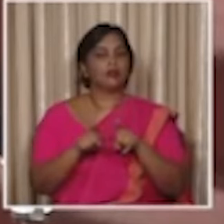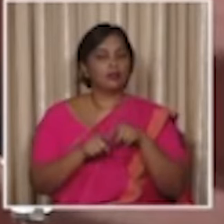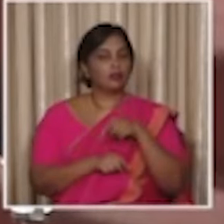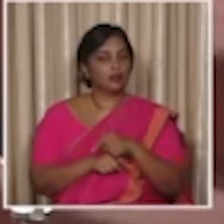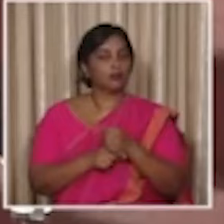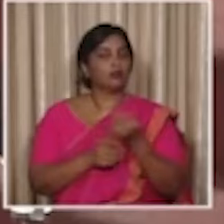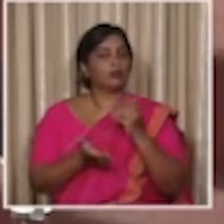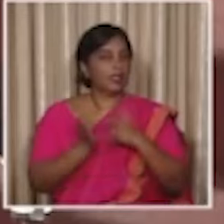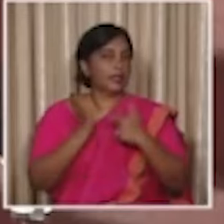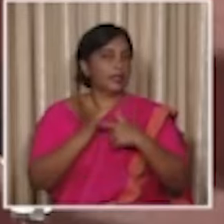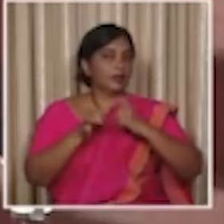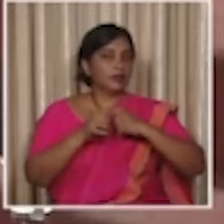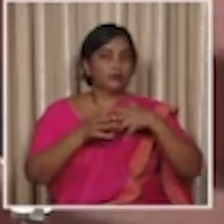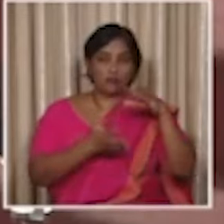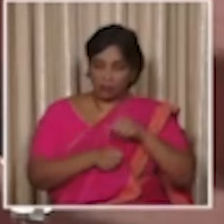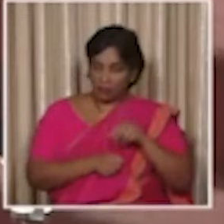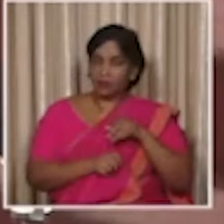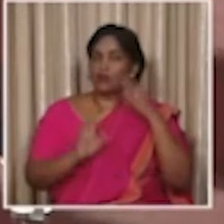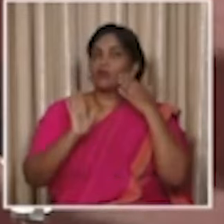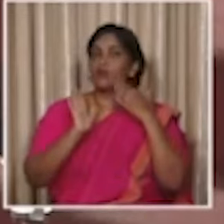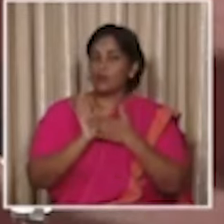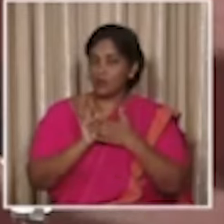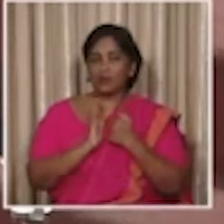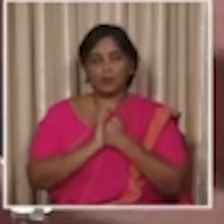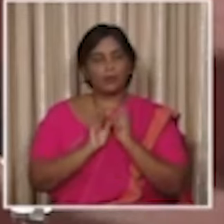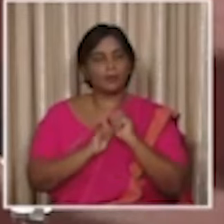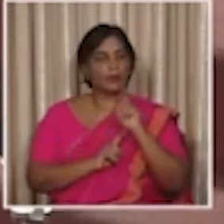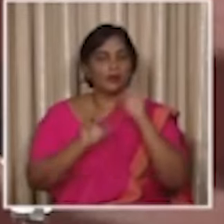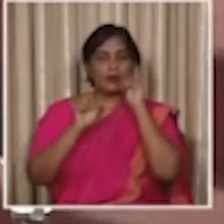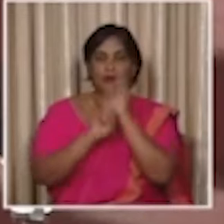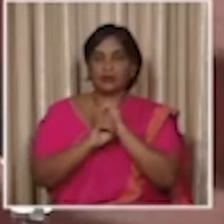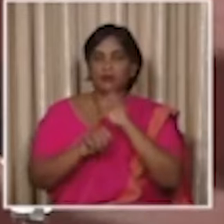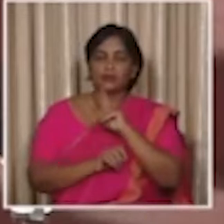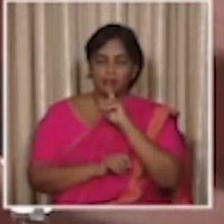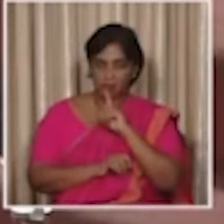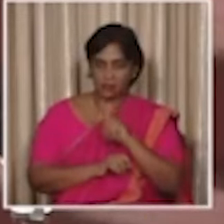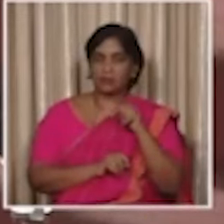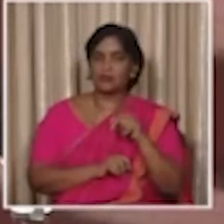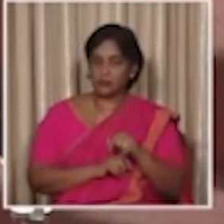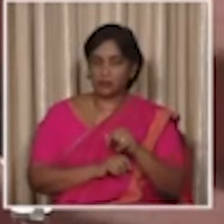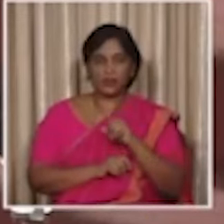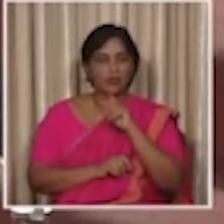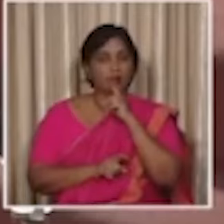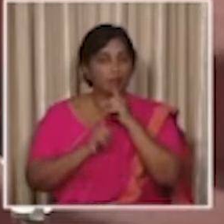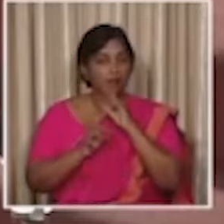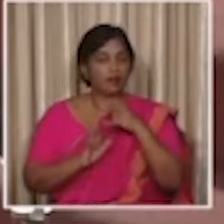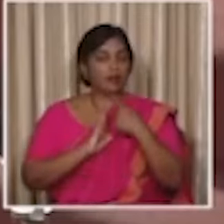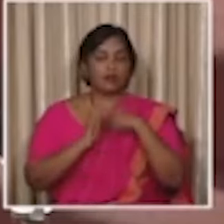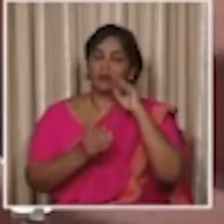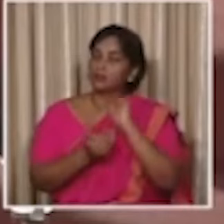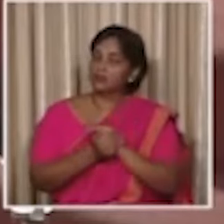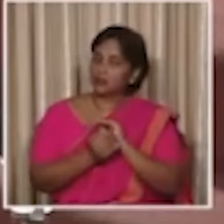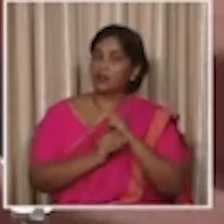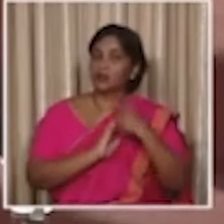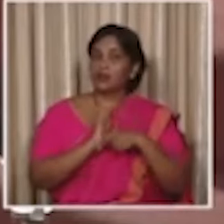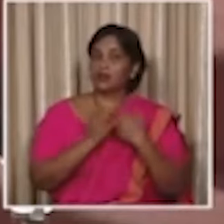යලි ටෙන්ඩර් කැඳවීමක් කරන්නේද? යන්න මේ ගරු සභාවට දැනුවත් කරන හැටියටම ඉල්ලා සිටිනවා. දැන් කතා කරනවා රටේ ආරක්ෂාව